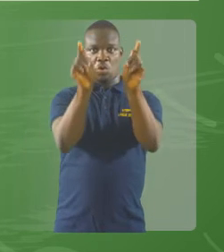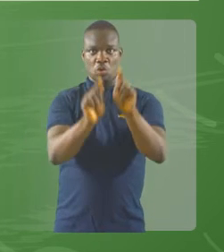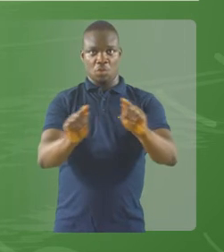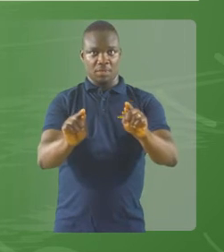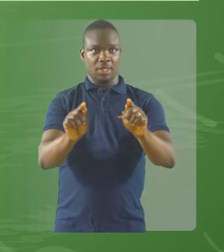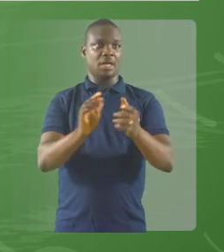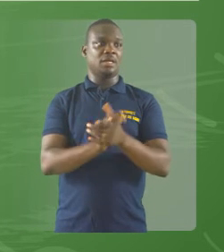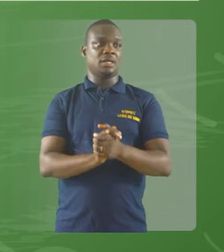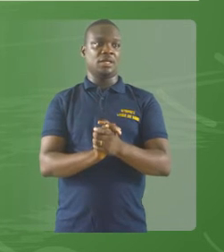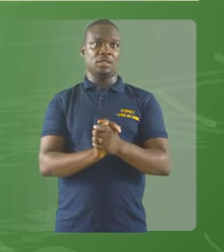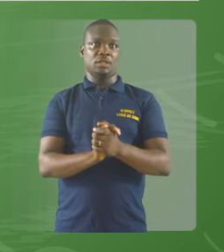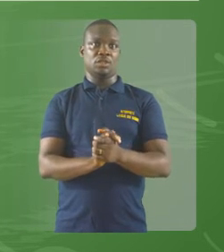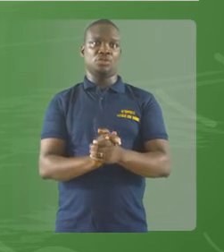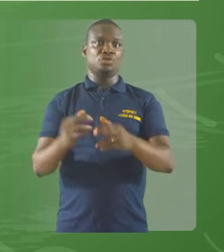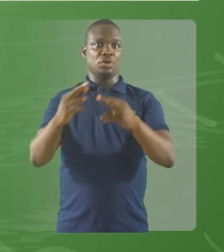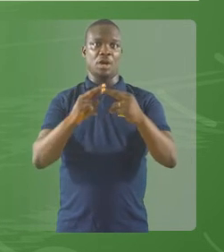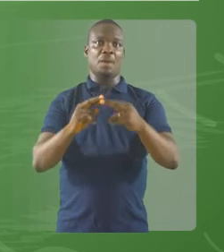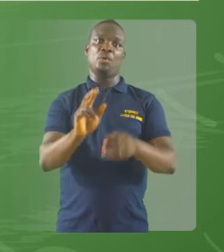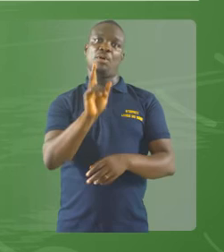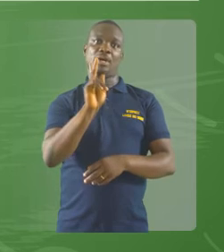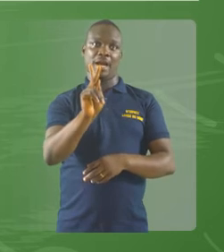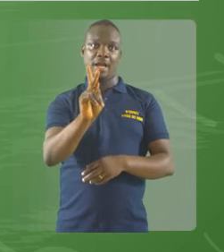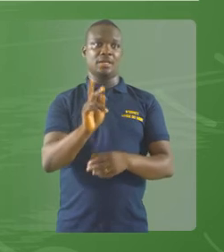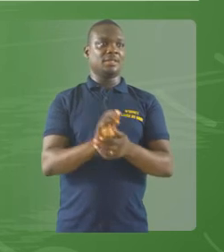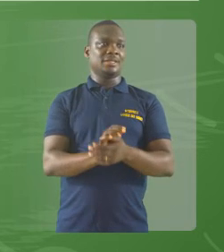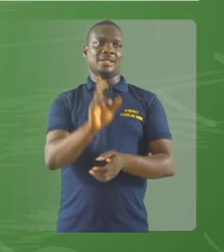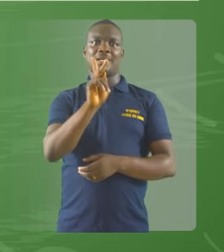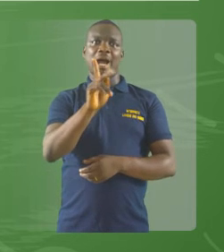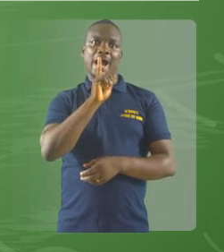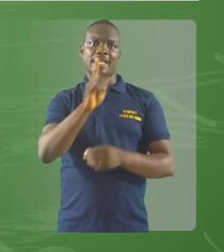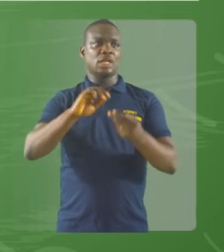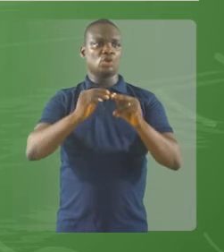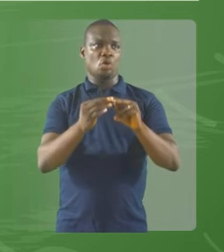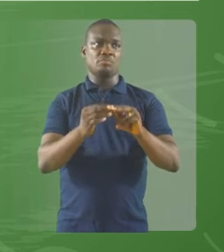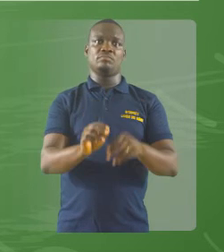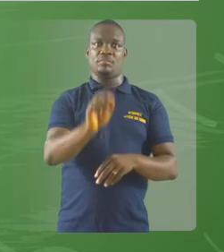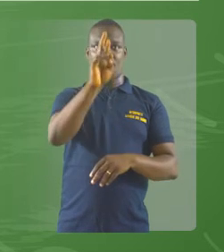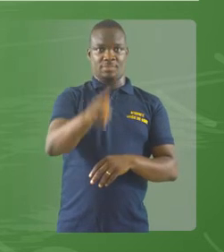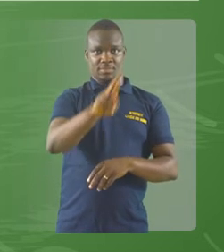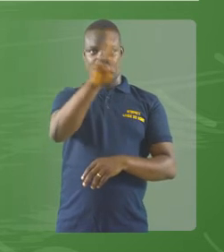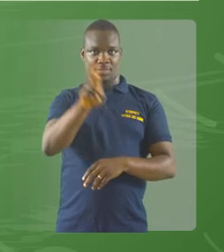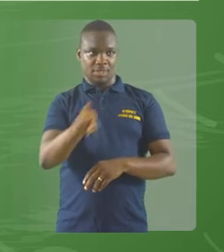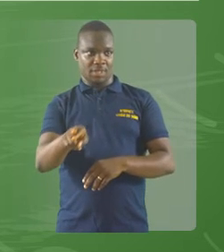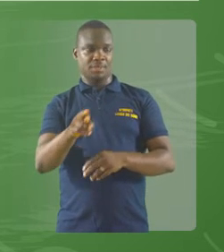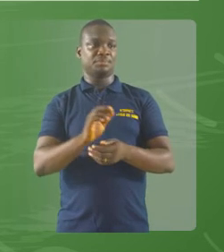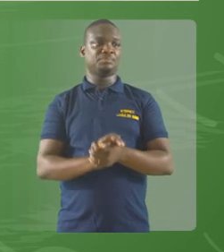de rapport K. K ici est un nombre réel non nul.